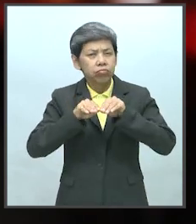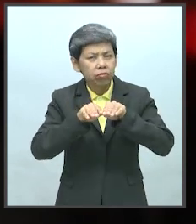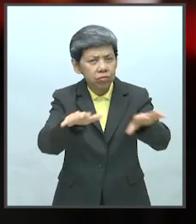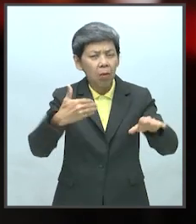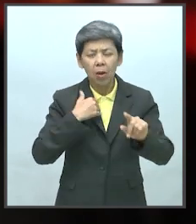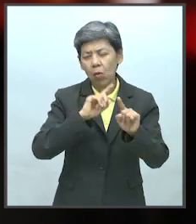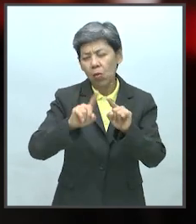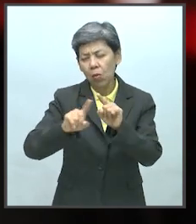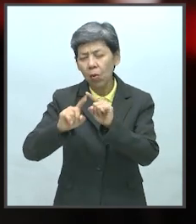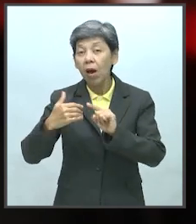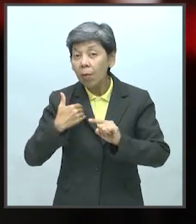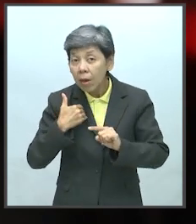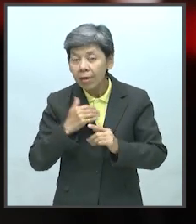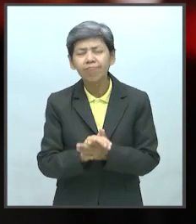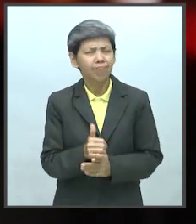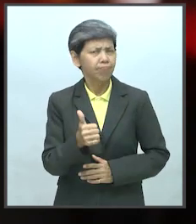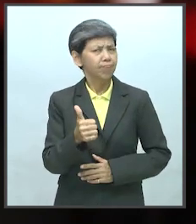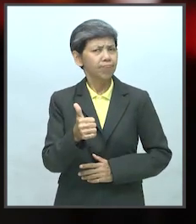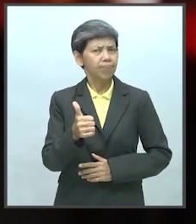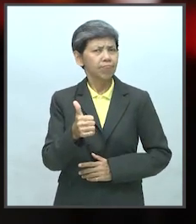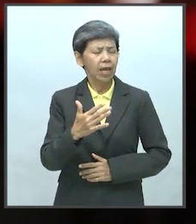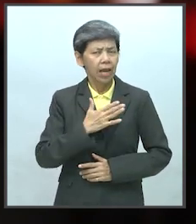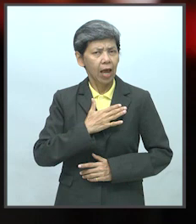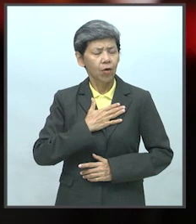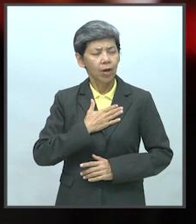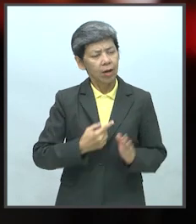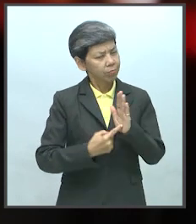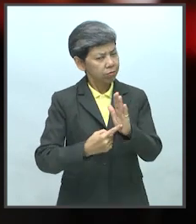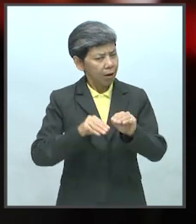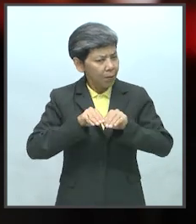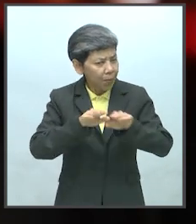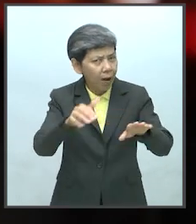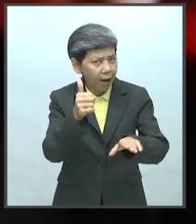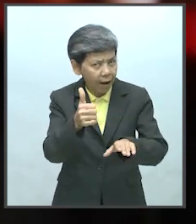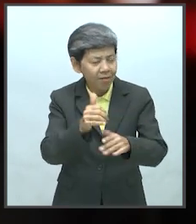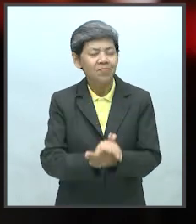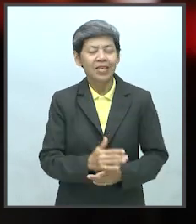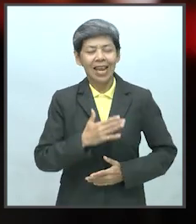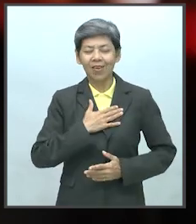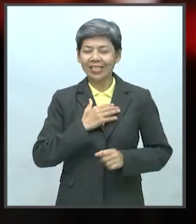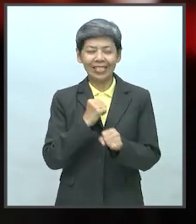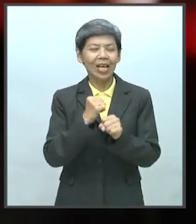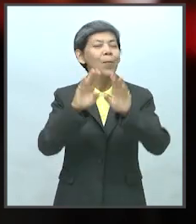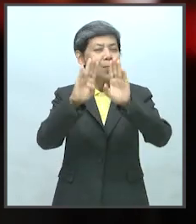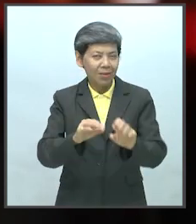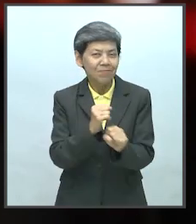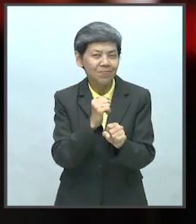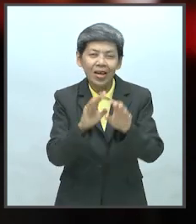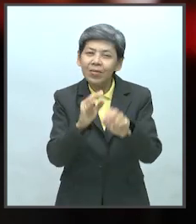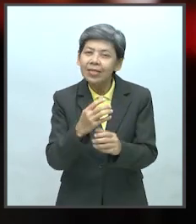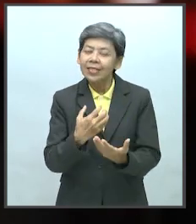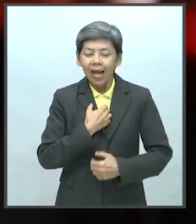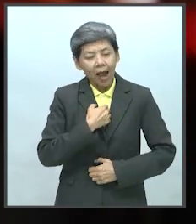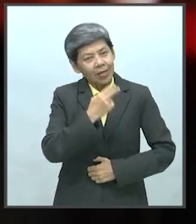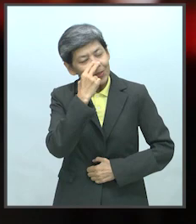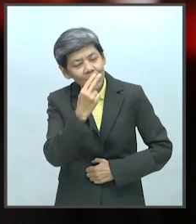กโซเชียลมีเดียมากมายมากขึ้นซึ่งก็เป็นช่องทางที่ดีที่เราสามารถนำเสนอขนมได้ด้วยนะครับเราก็เลยทำรูปแบบขึ้นม